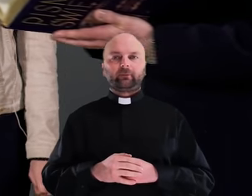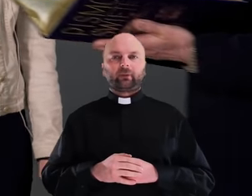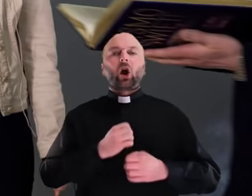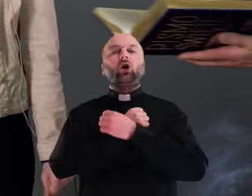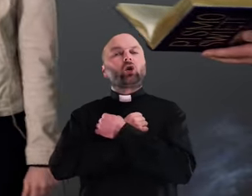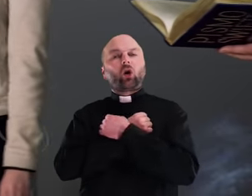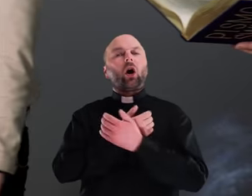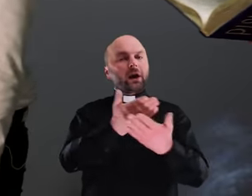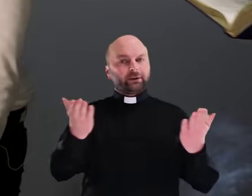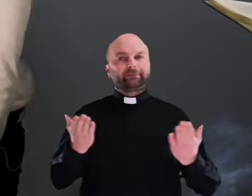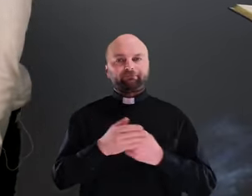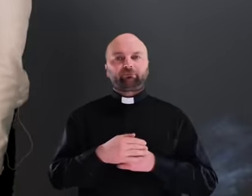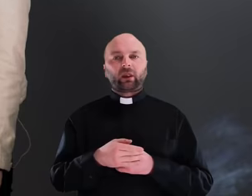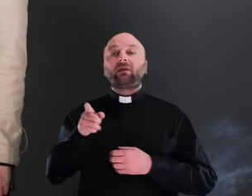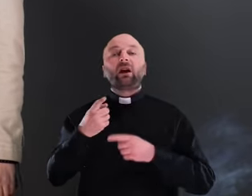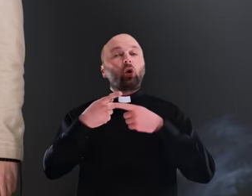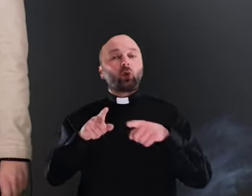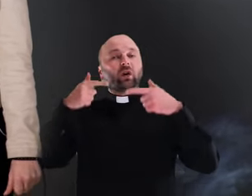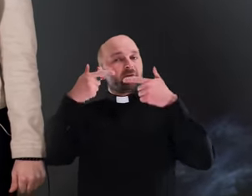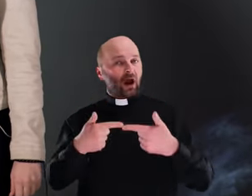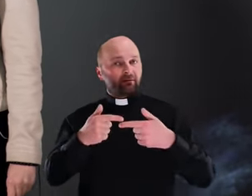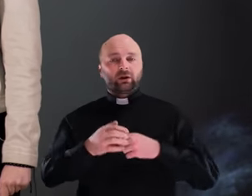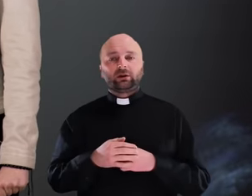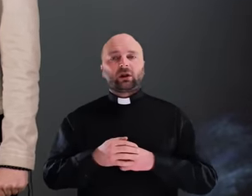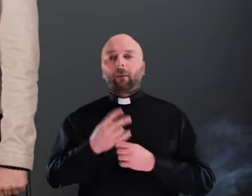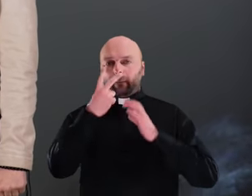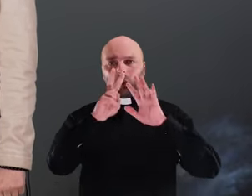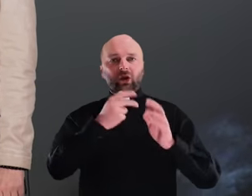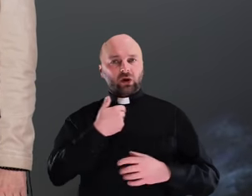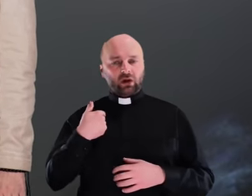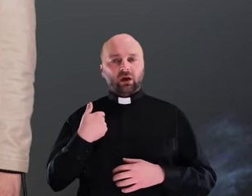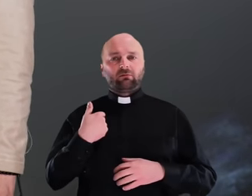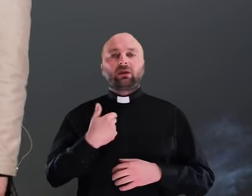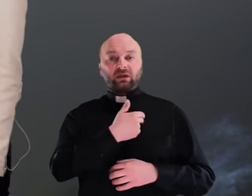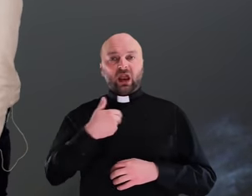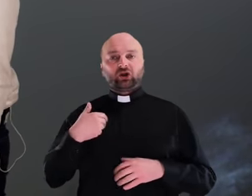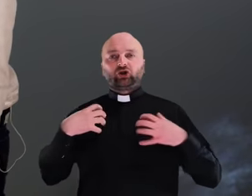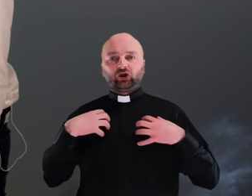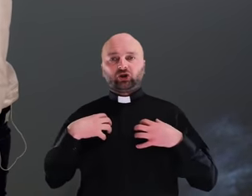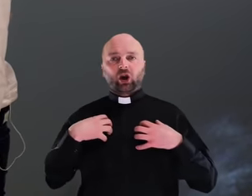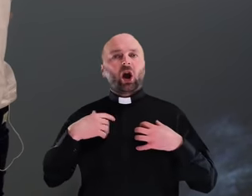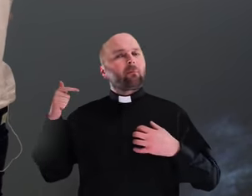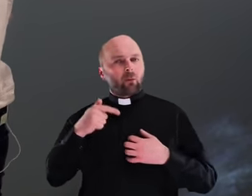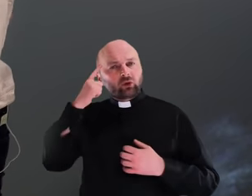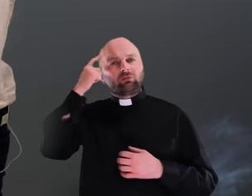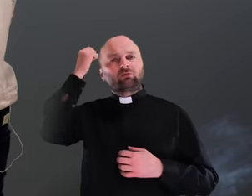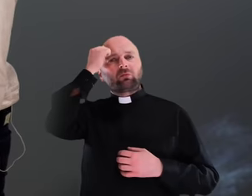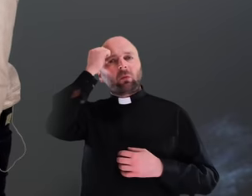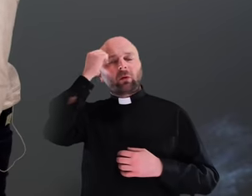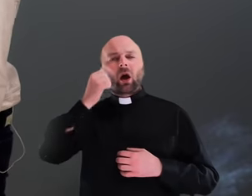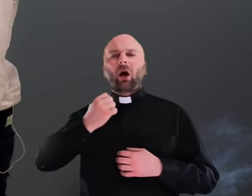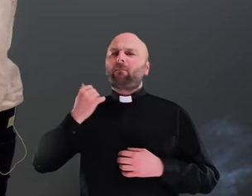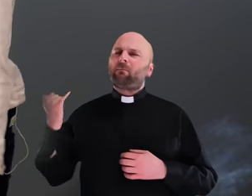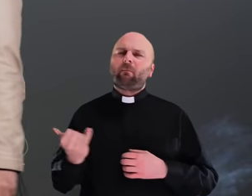Kochani, ten fragment pokazuje, że nasze życie, jeśli ma przypominać taką pełną